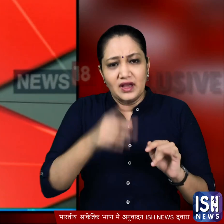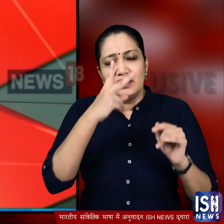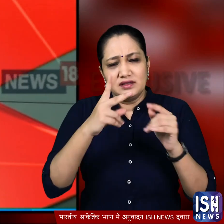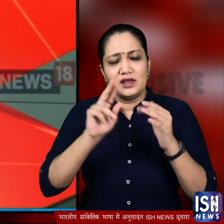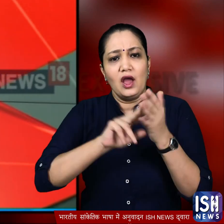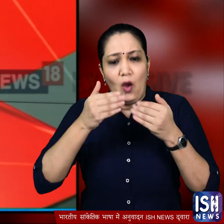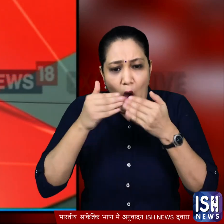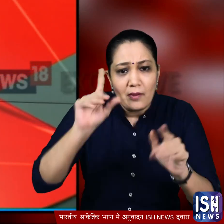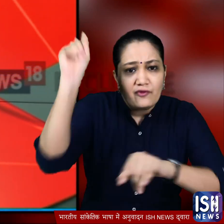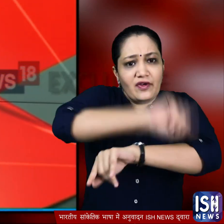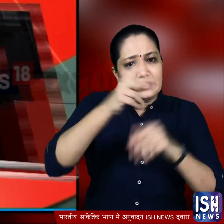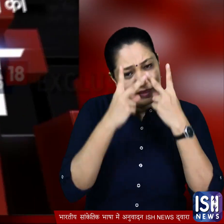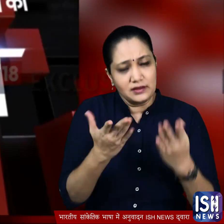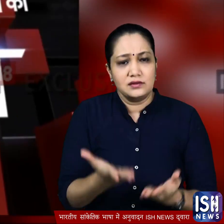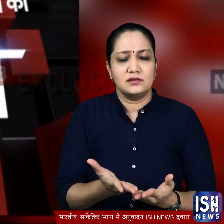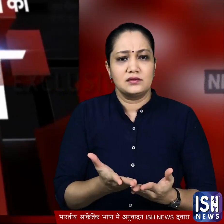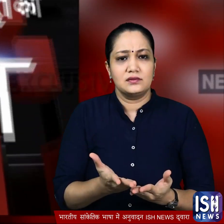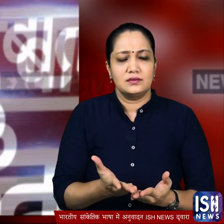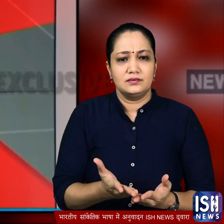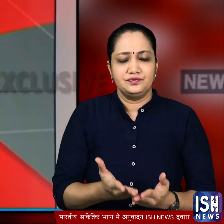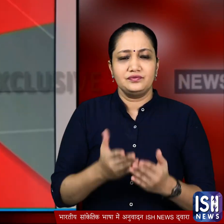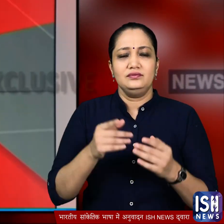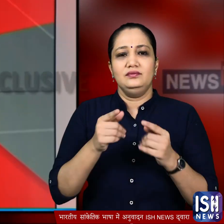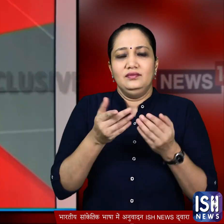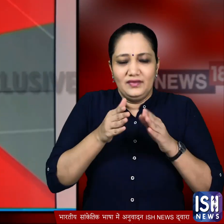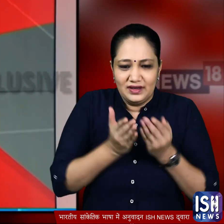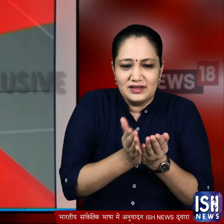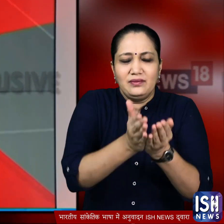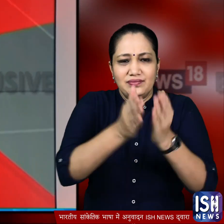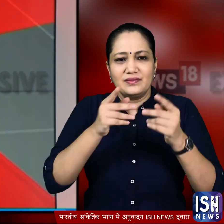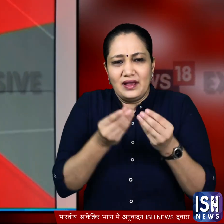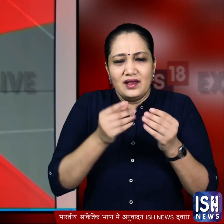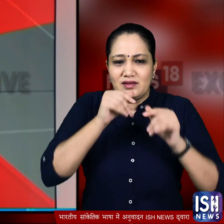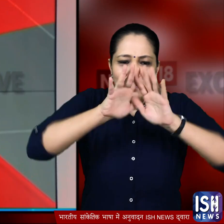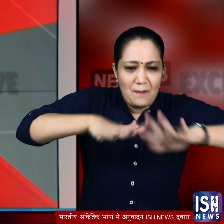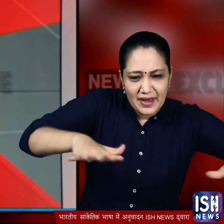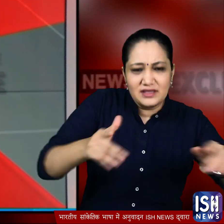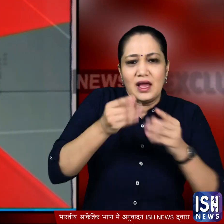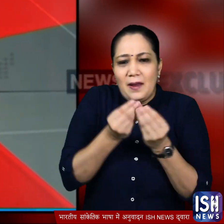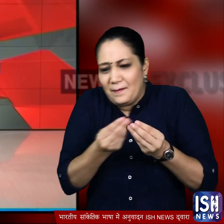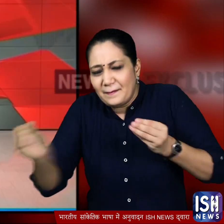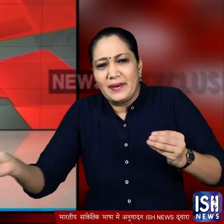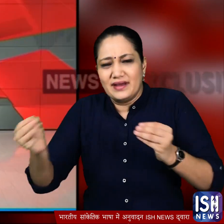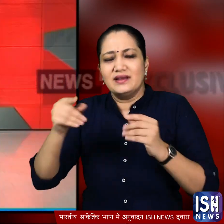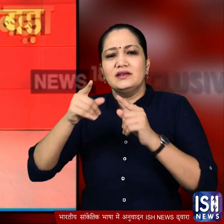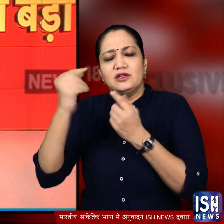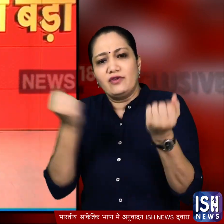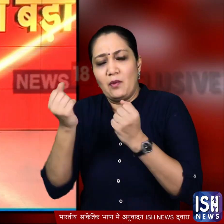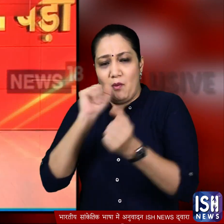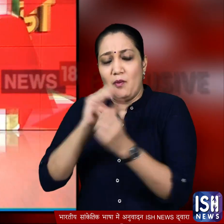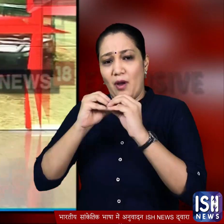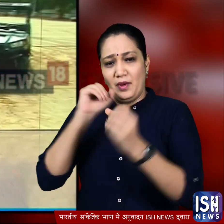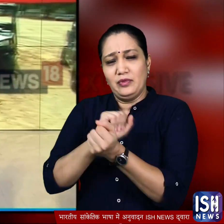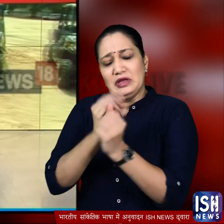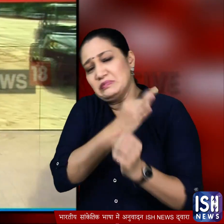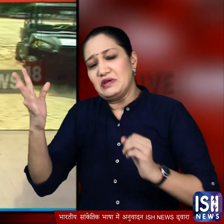झलक अनलॉक के पहले दिन ही दिख गई। समुद्र के किनारे पेट्रोलिंग करने के लिए मुंबई पुलिस अब खास तरह की गाड़ियों का